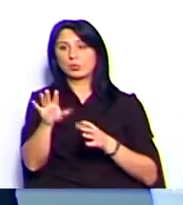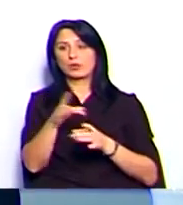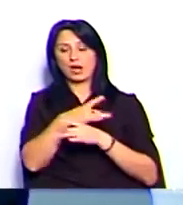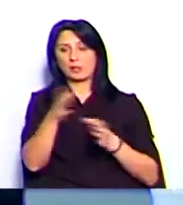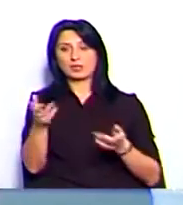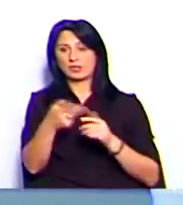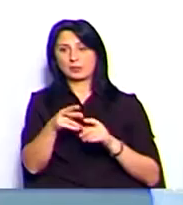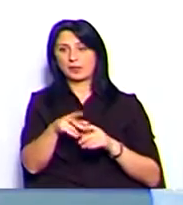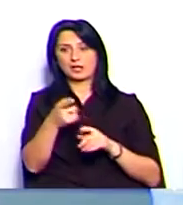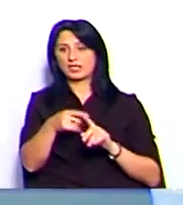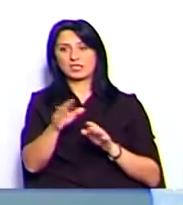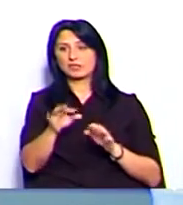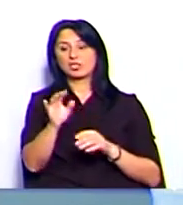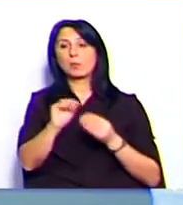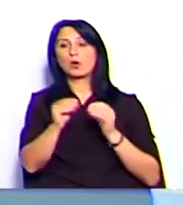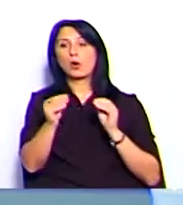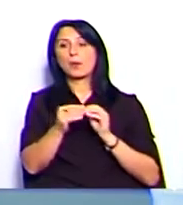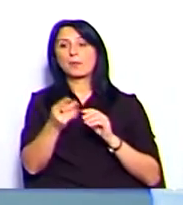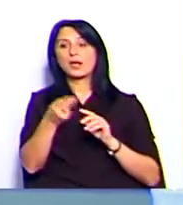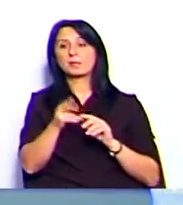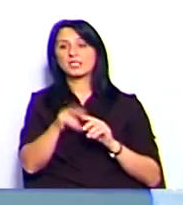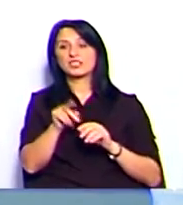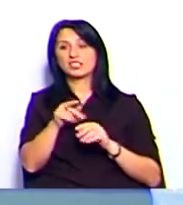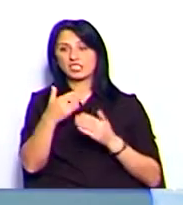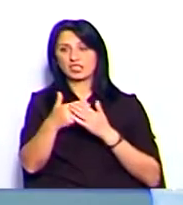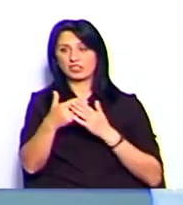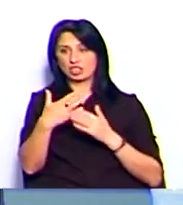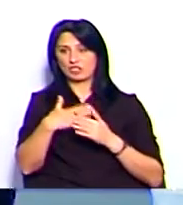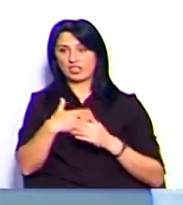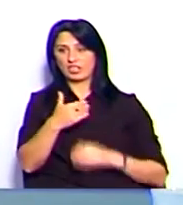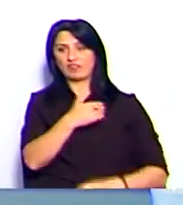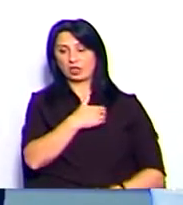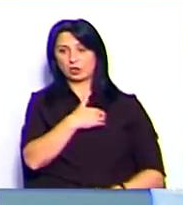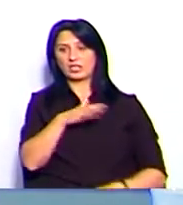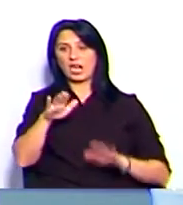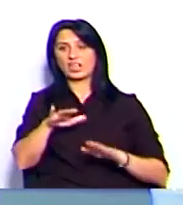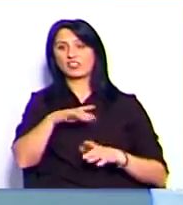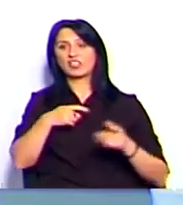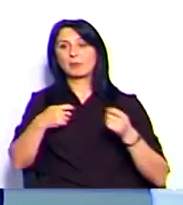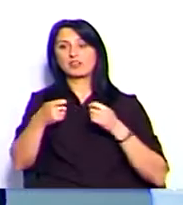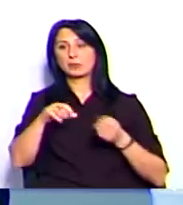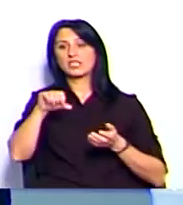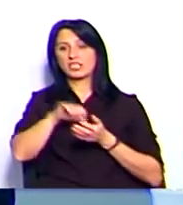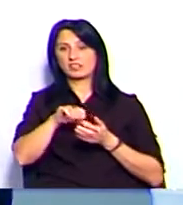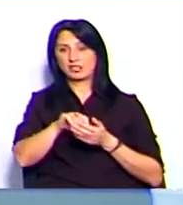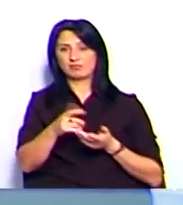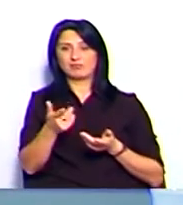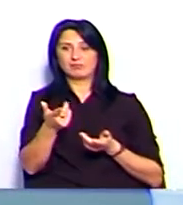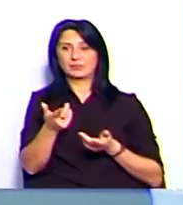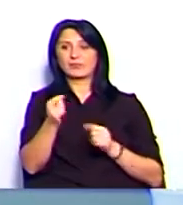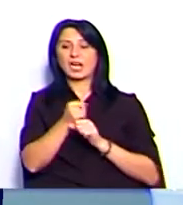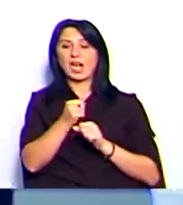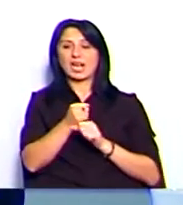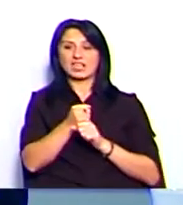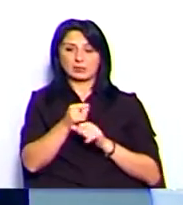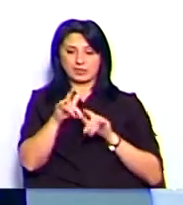გაბრაზდებიან ეს არის პრობლემა იმისათვის რომ დაუშვათ ჩვენ გვინდოდეს ადგილობრივი თვითმმართველობის წარმომადგენლებს პირობითად